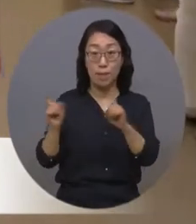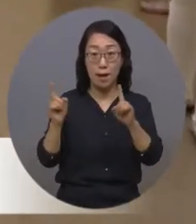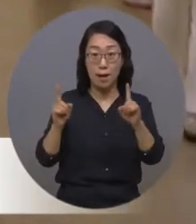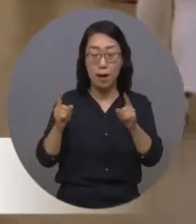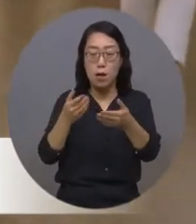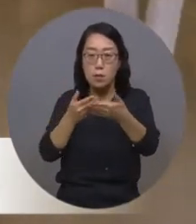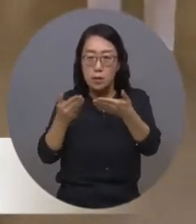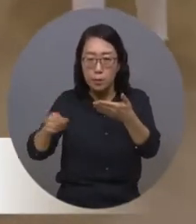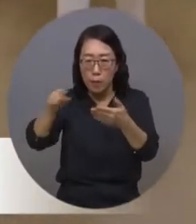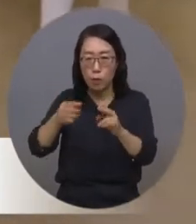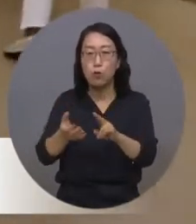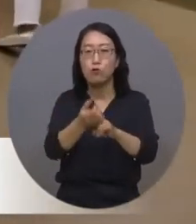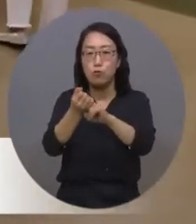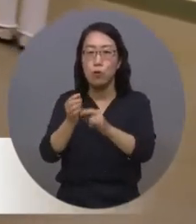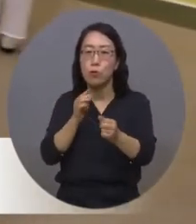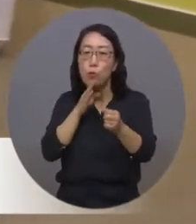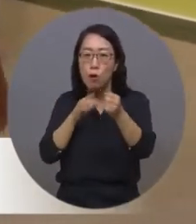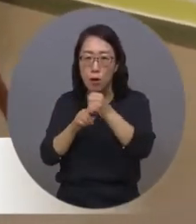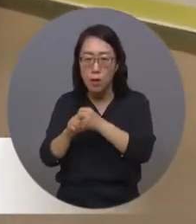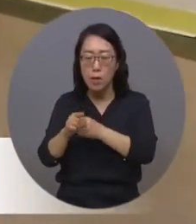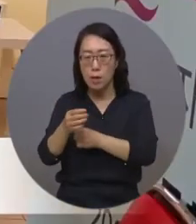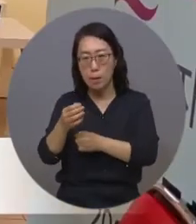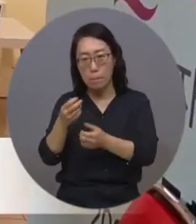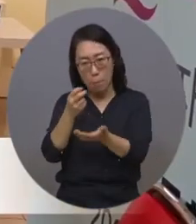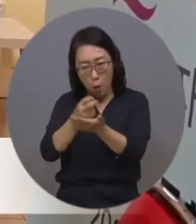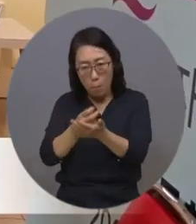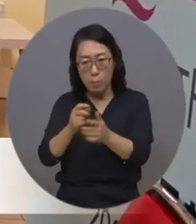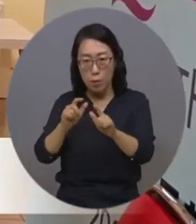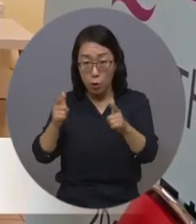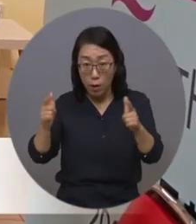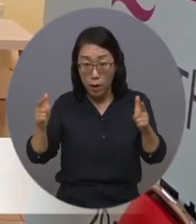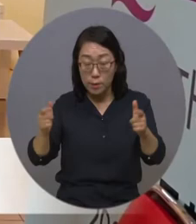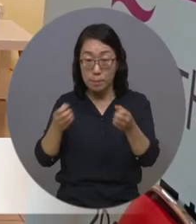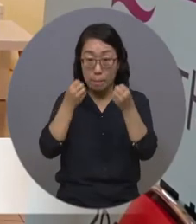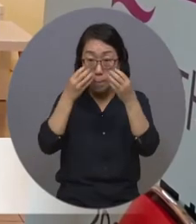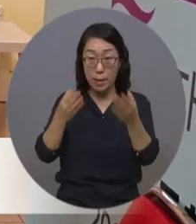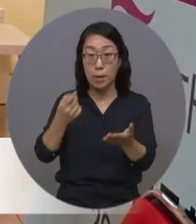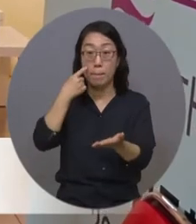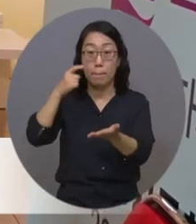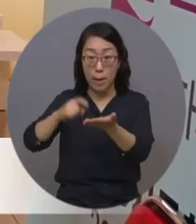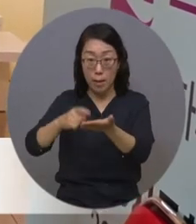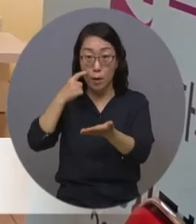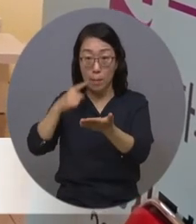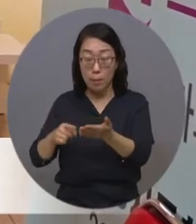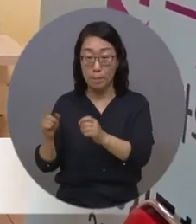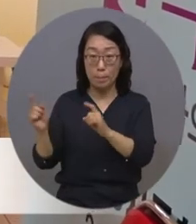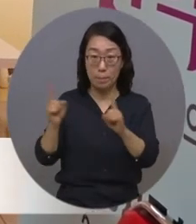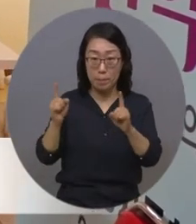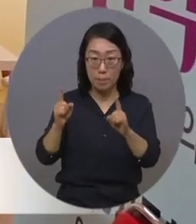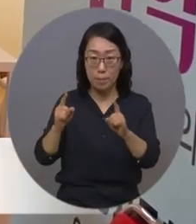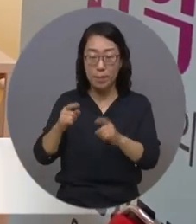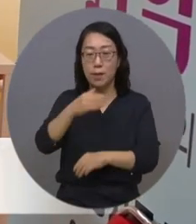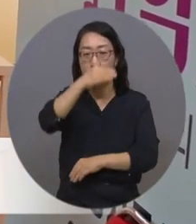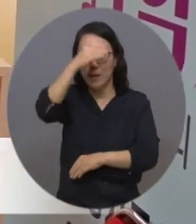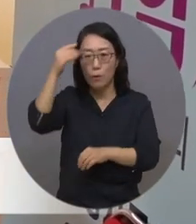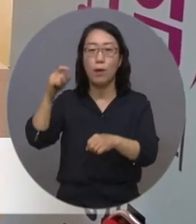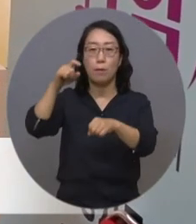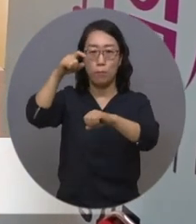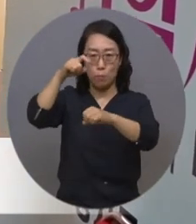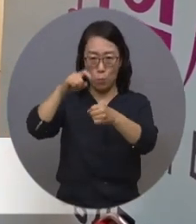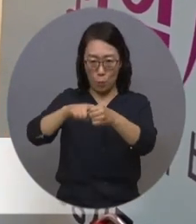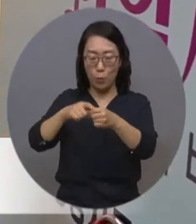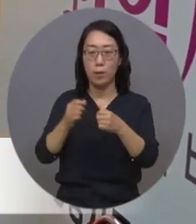숨어있는 과학 원리의 비밀을 발견하는 색다른 즐거움을 줄 것으로 기획했습니다.